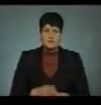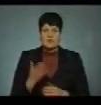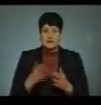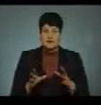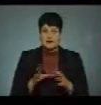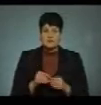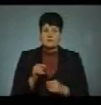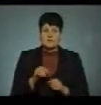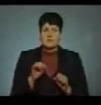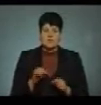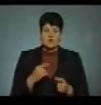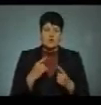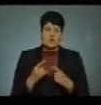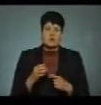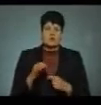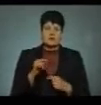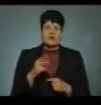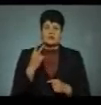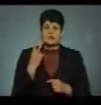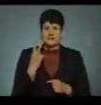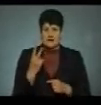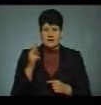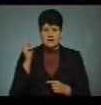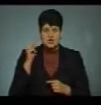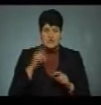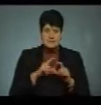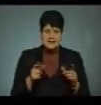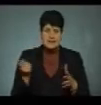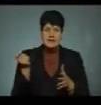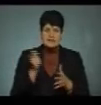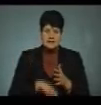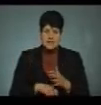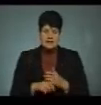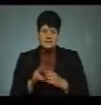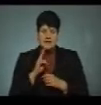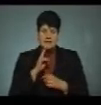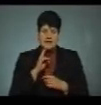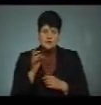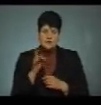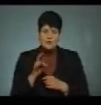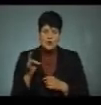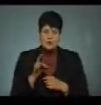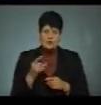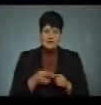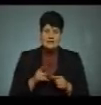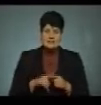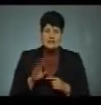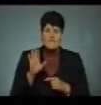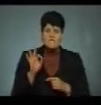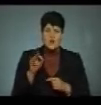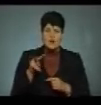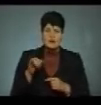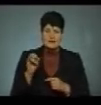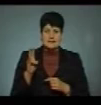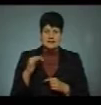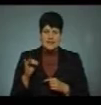тим можу говорити і про те, що два навчальних заклади закрилися у Кременецькому районі. Це Волинський ліцей